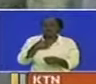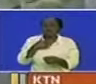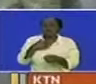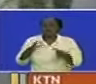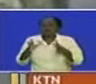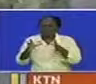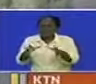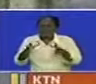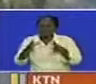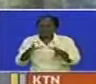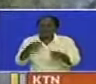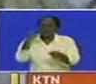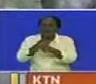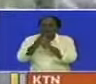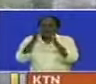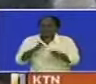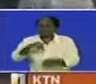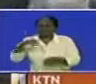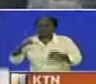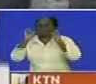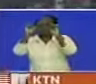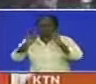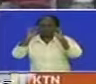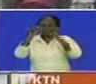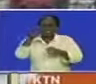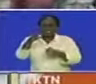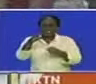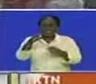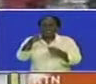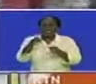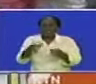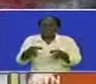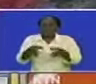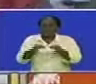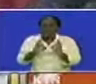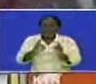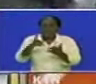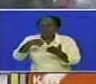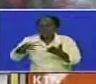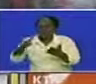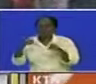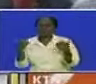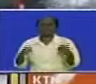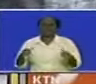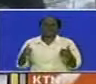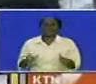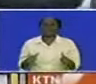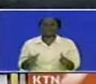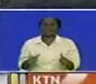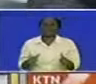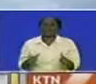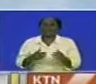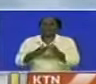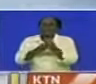wanawashurutisha wafanyikazi kwenda kwenye mgomo usio halali ama mgomo ambao haujaanzishwa na